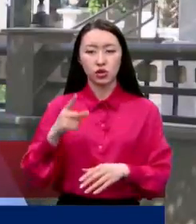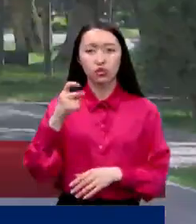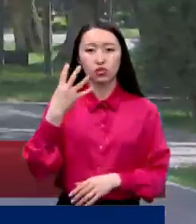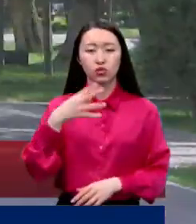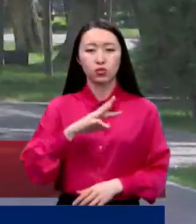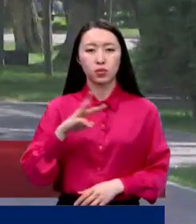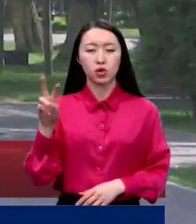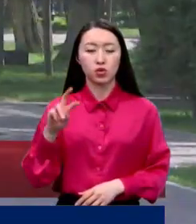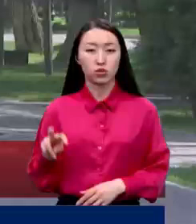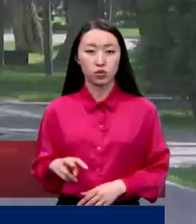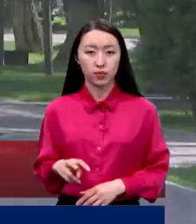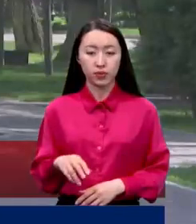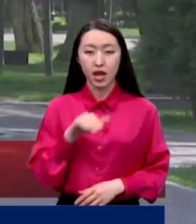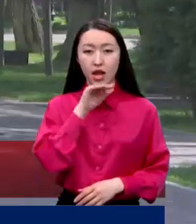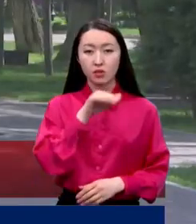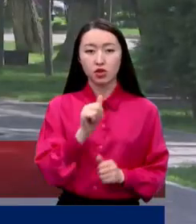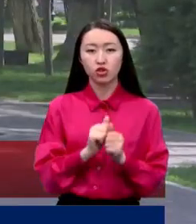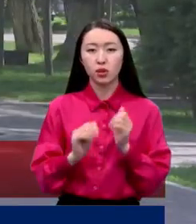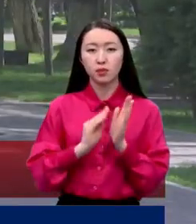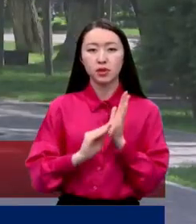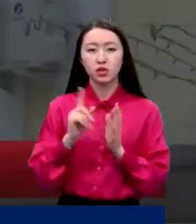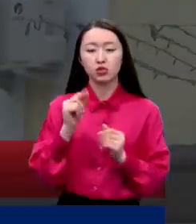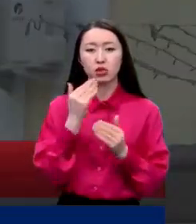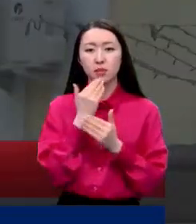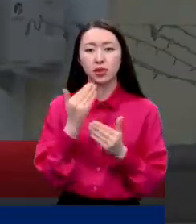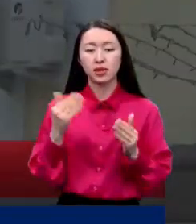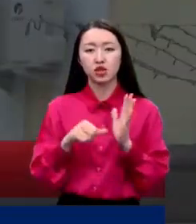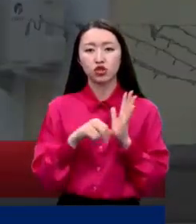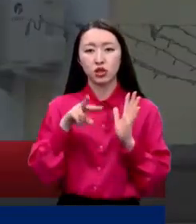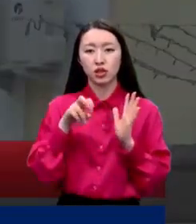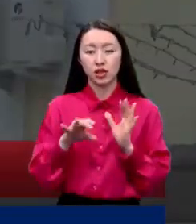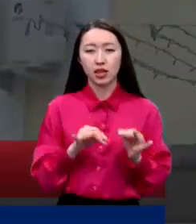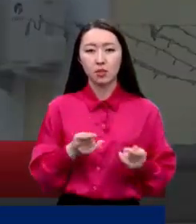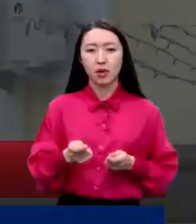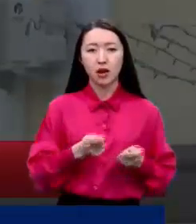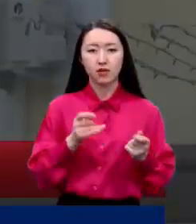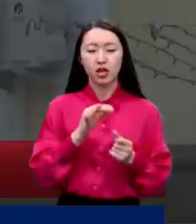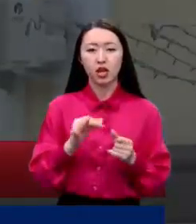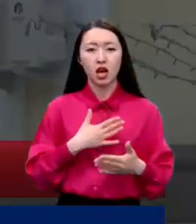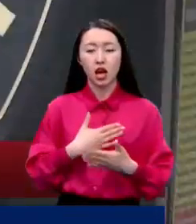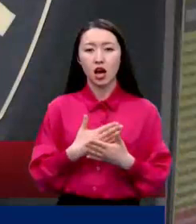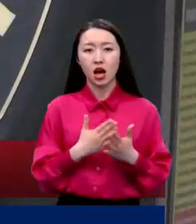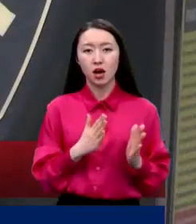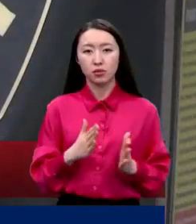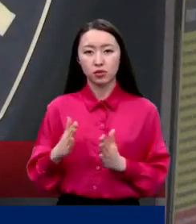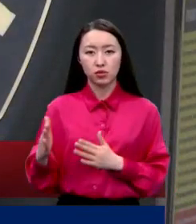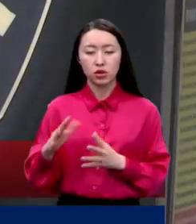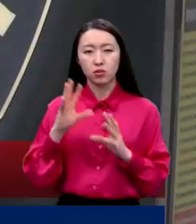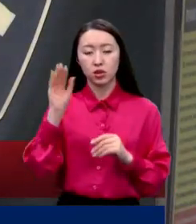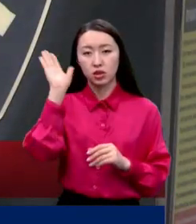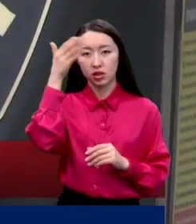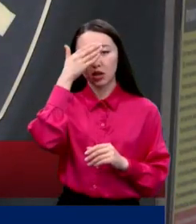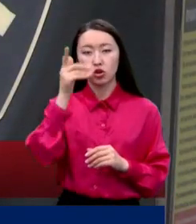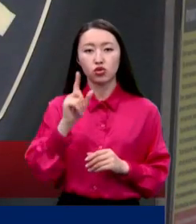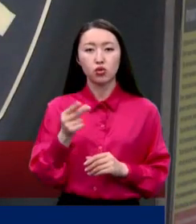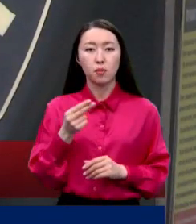долларов. Эксперты часто писали в соцсетях, что за последние 6 лет и правительство, и общественность закрывали глаза на то, что